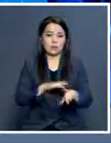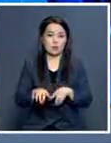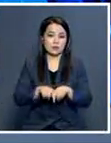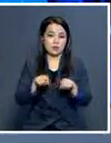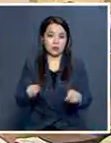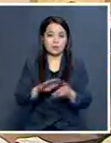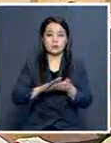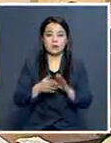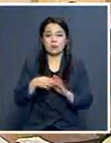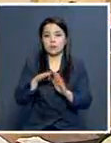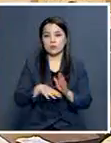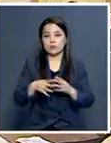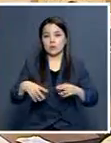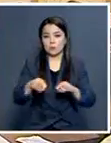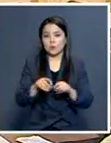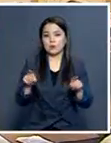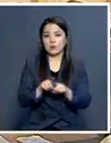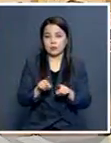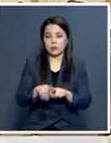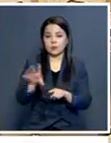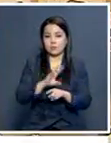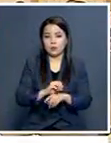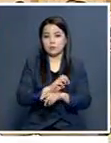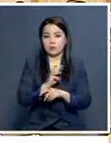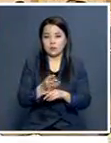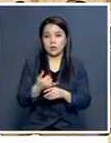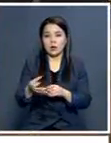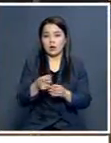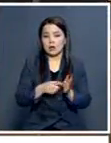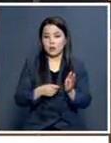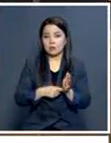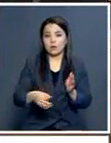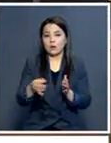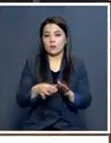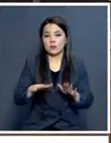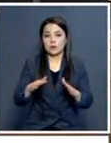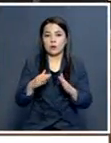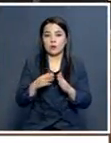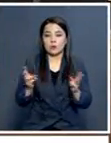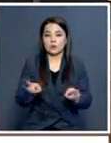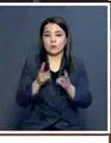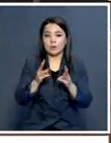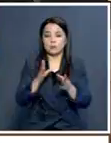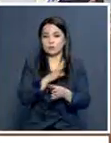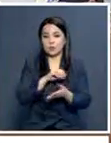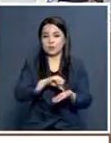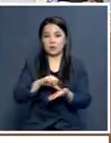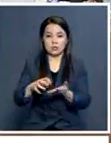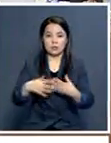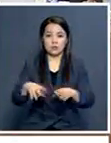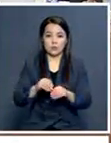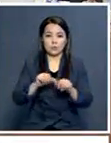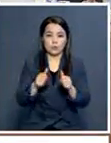аз қамтылған отбасыларды қолдауға бағытталса, енді бірі Қарағанды облысында өрттен баспанасыз қалған жанұяға көмектесу үшін